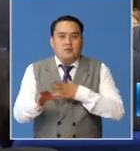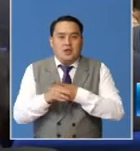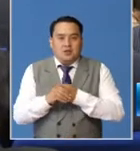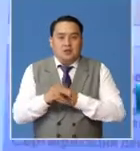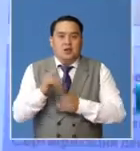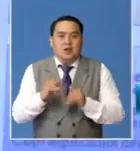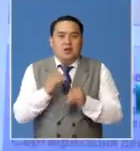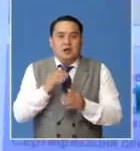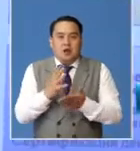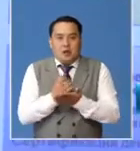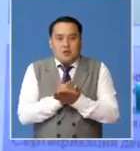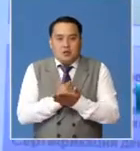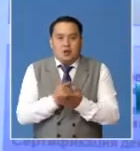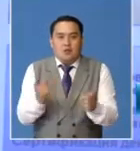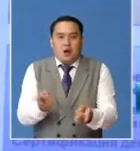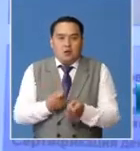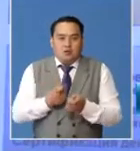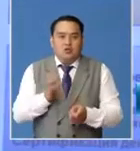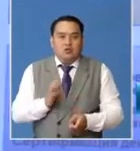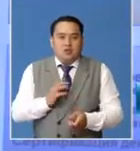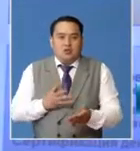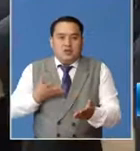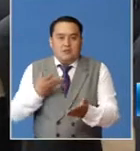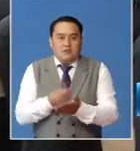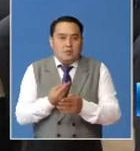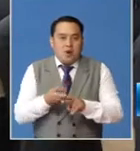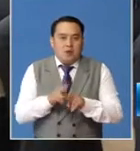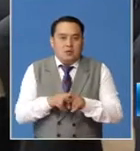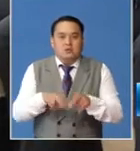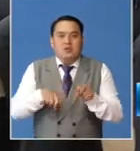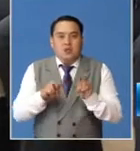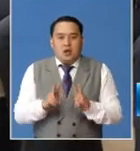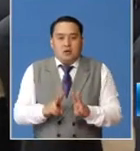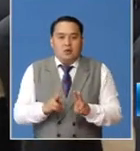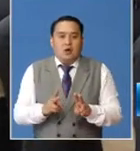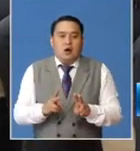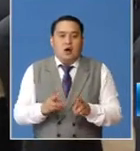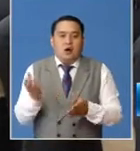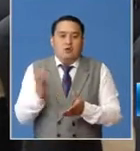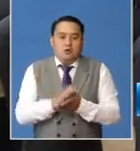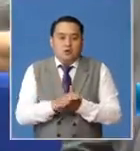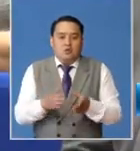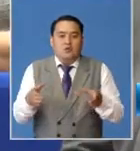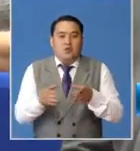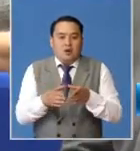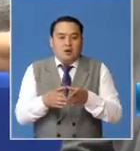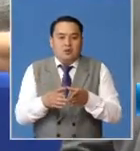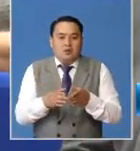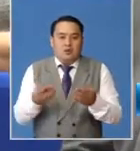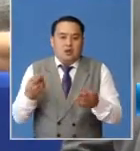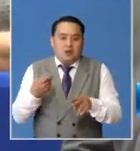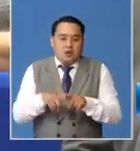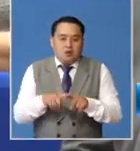вместе с тем есть резервы для привлечения частных инвестиций. Поэтому спикеры еще раз ознакомили собравшихся с